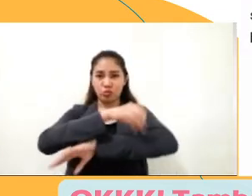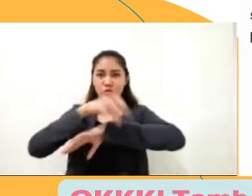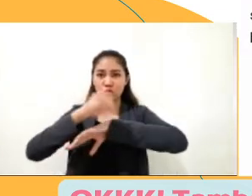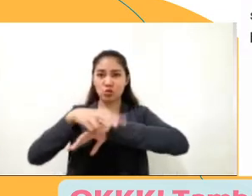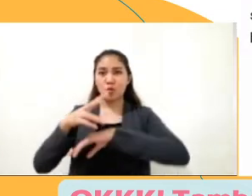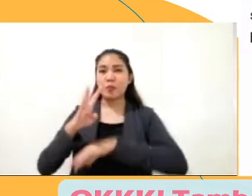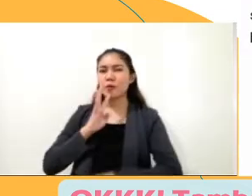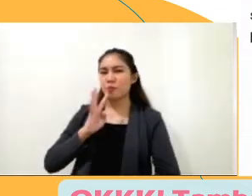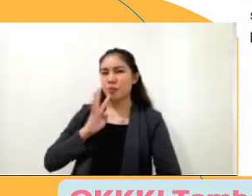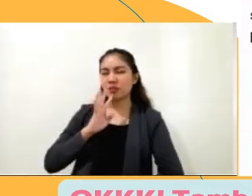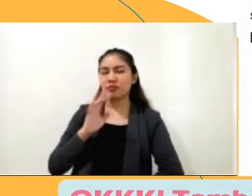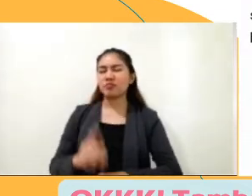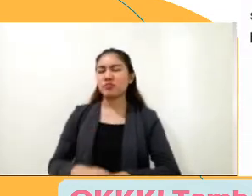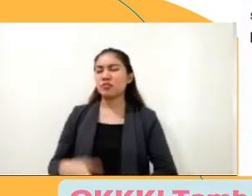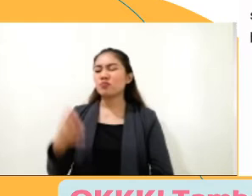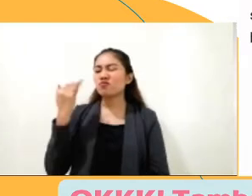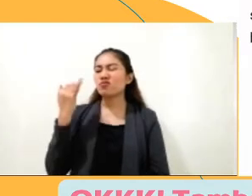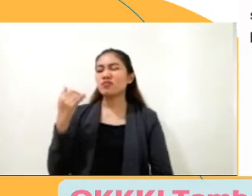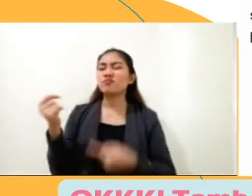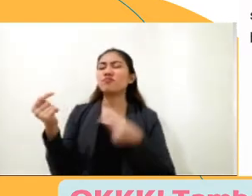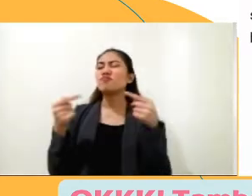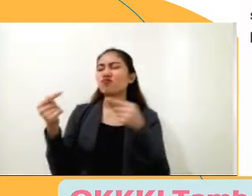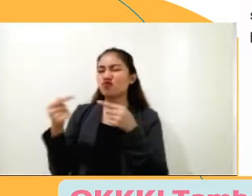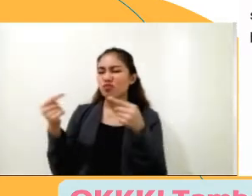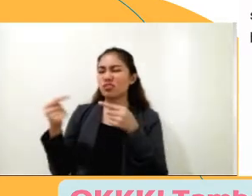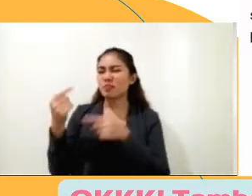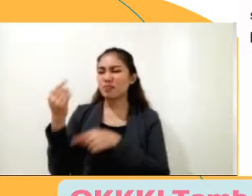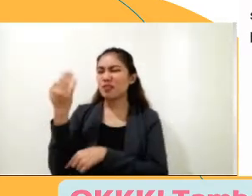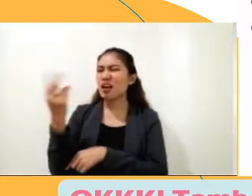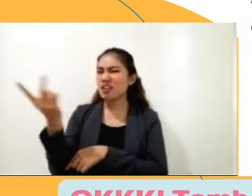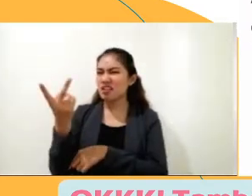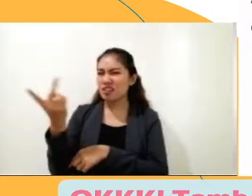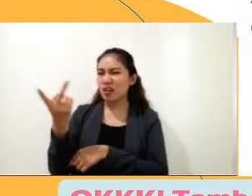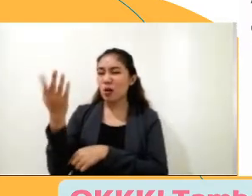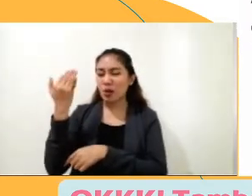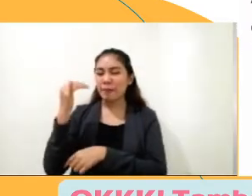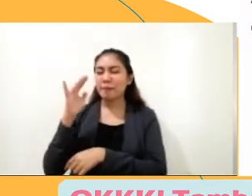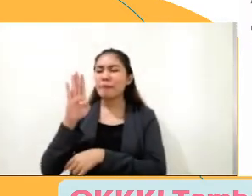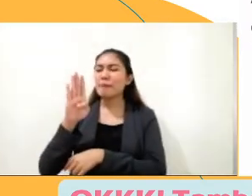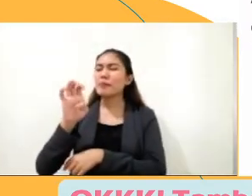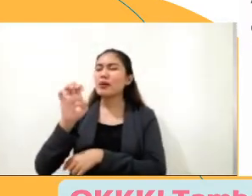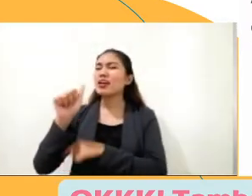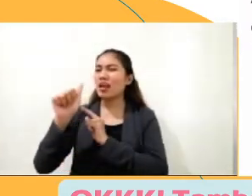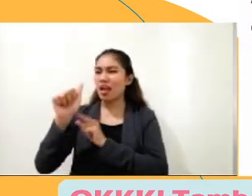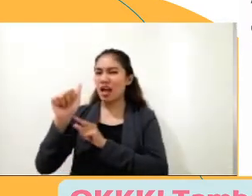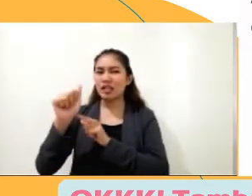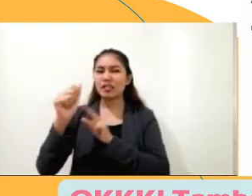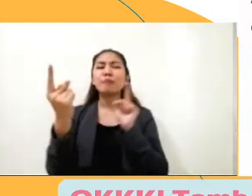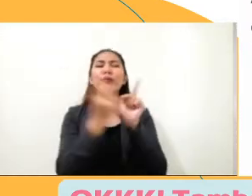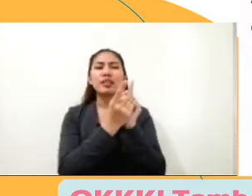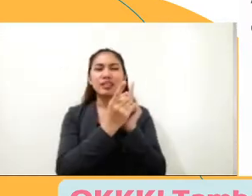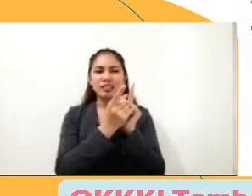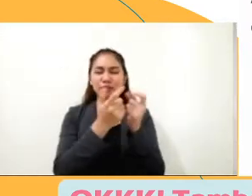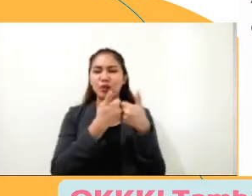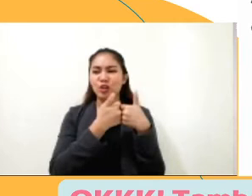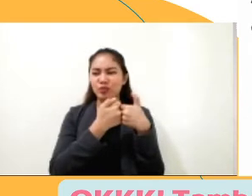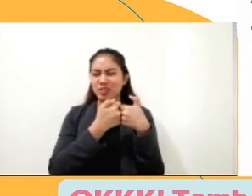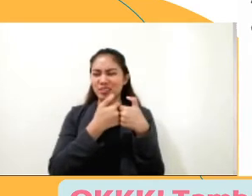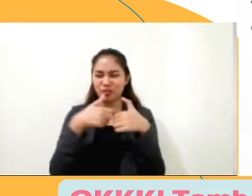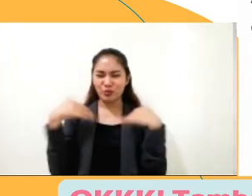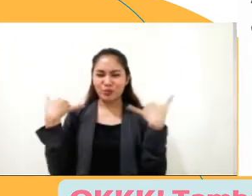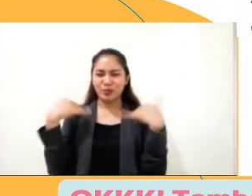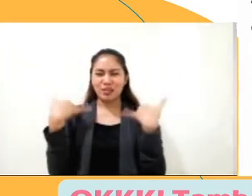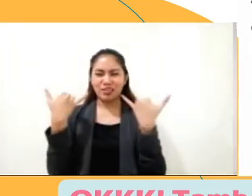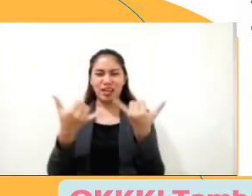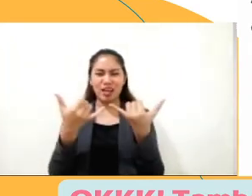nga, lagi kasi natakas na si Bea sa nanay niya para makipagkita sa boyfriend niya. Ay nako, mga kabataan ngayon, ang hirap pasunod